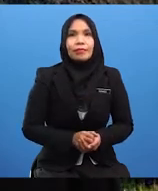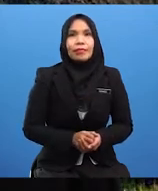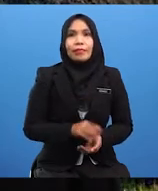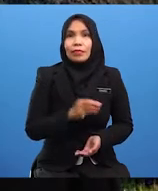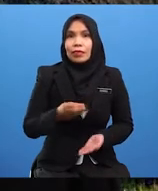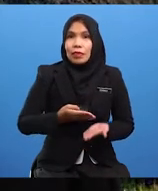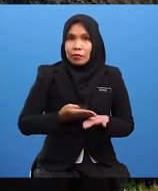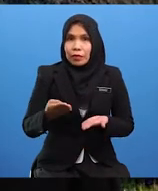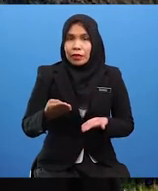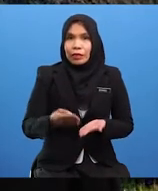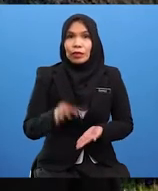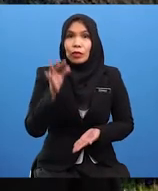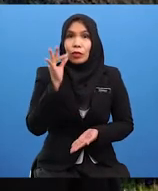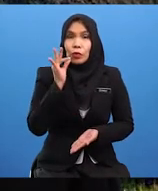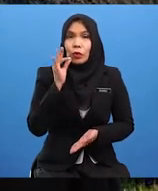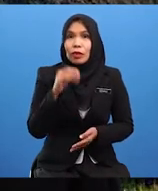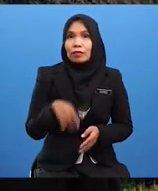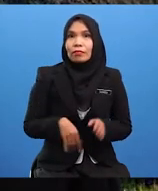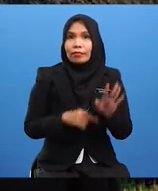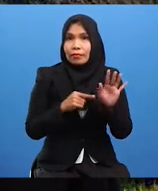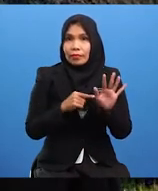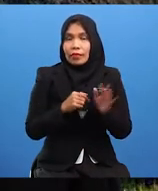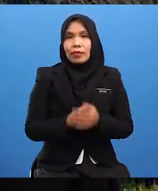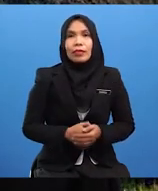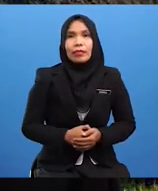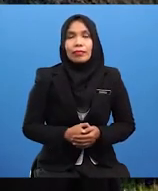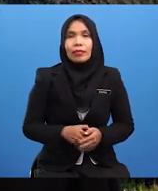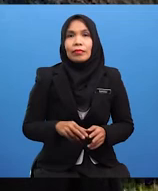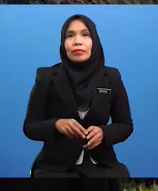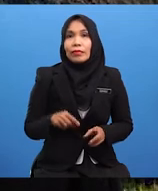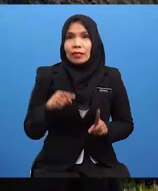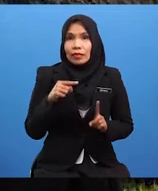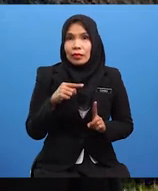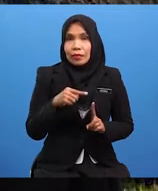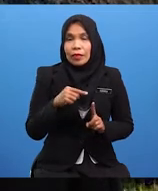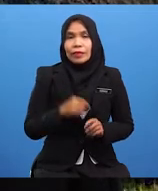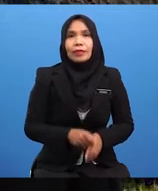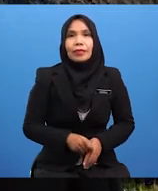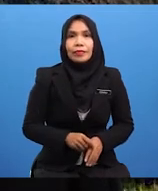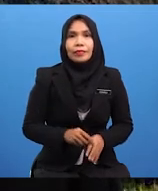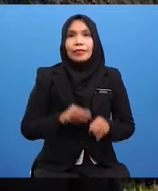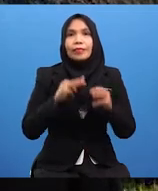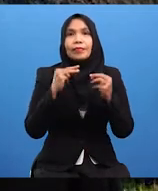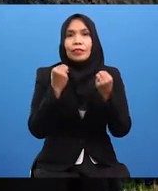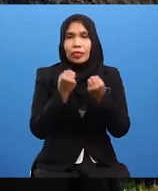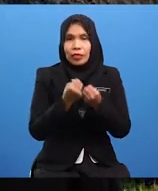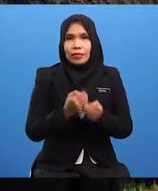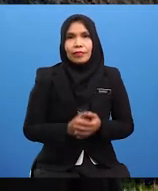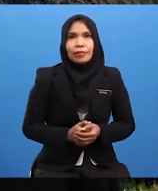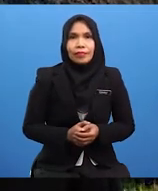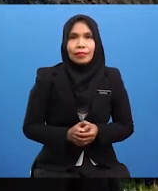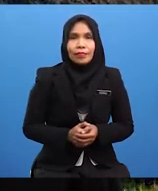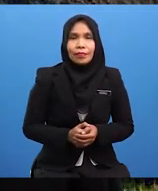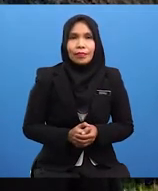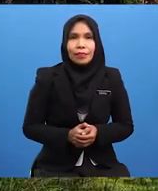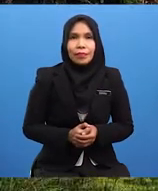agar seni tradisi ini tidak hanya tercatat di helaian buku teks